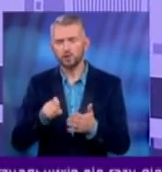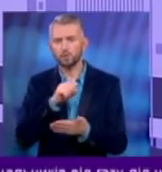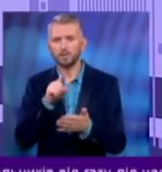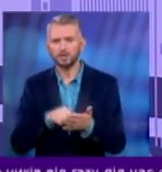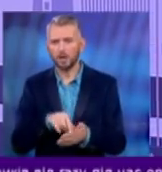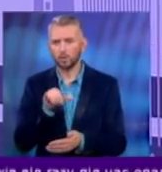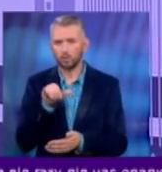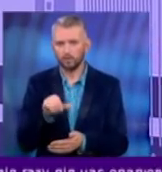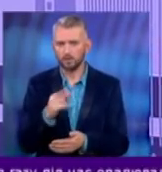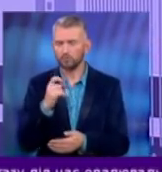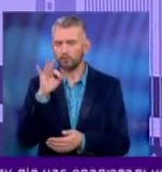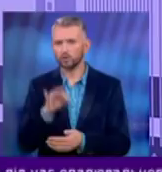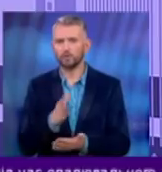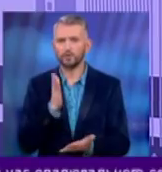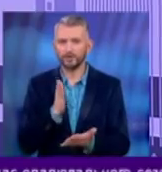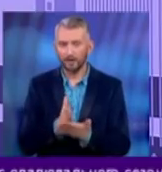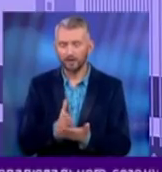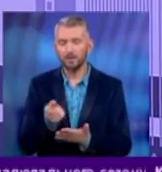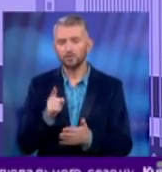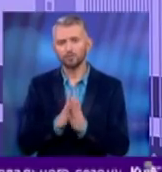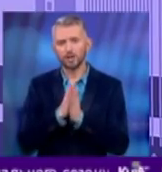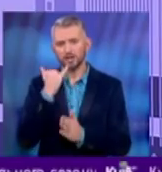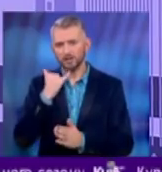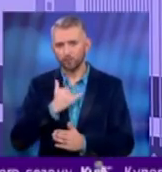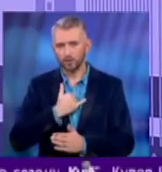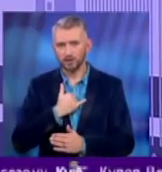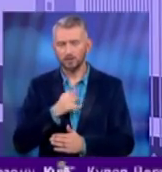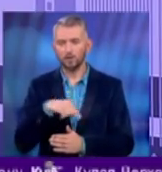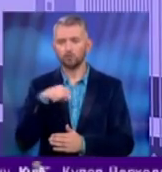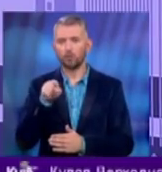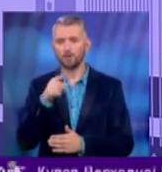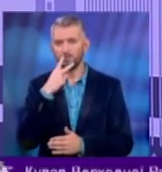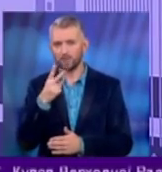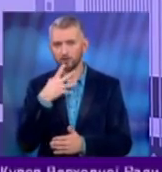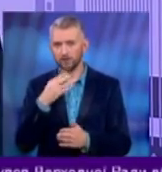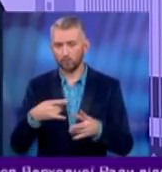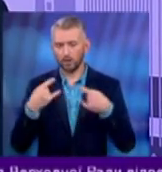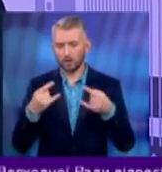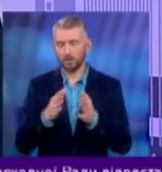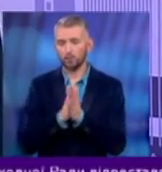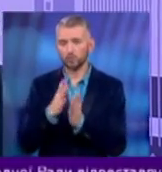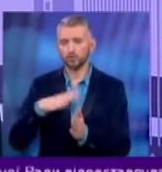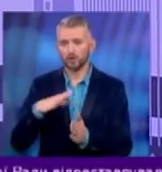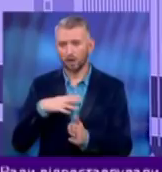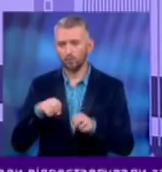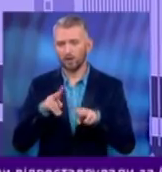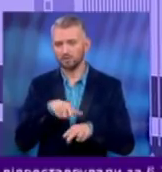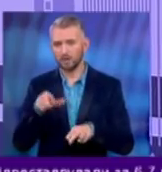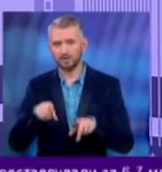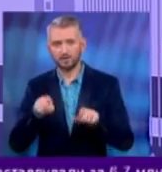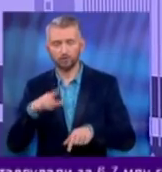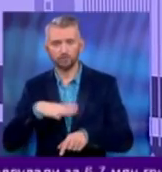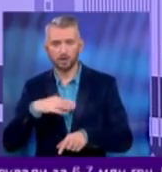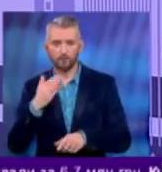вас 100% є, тож, будь ласка, вже дзвоніть. Номер ви бачите на своїх екранах. Прошу, ми чекаємо, і наші експерти так само,